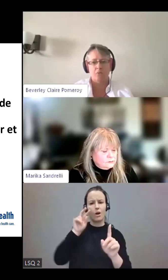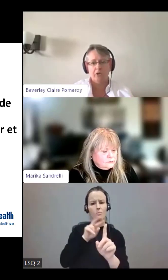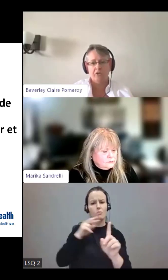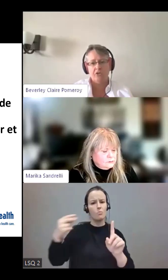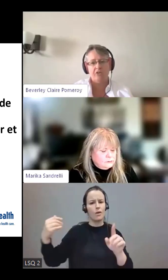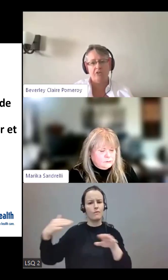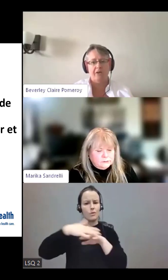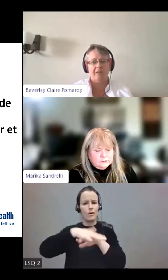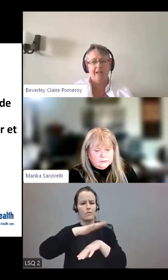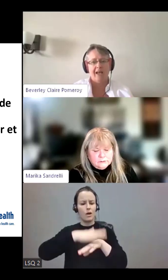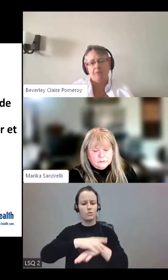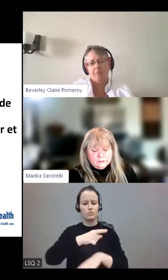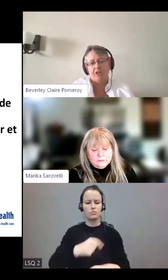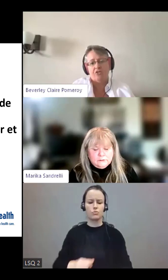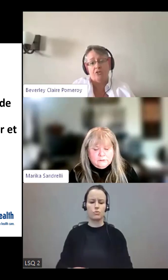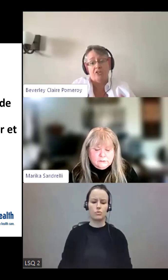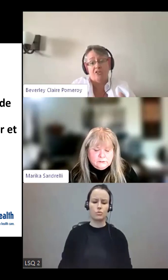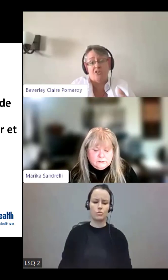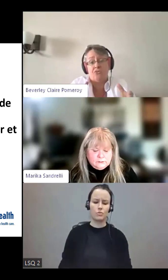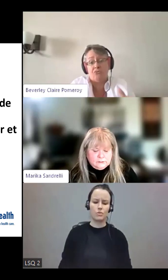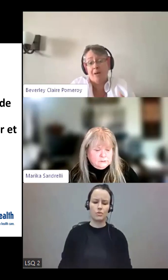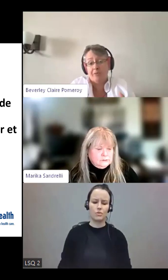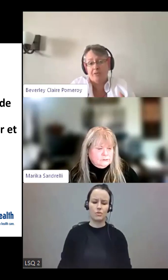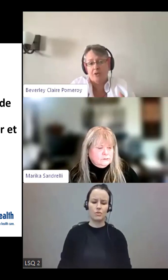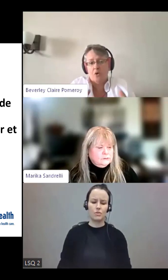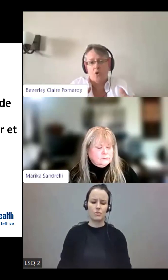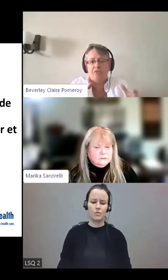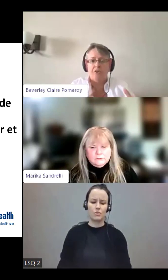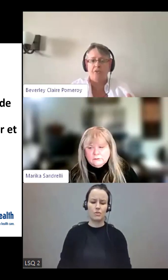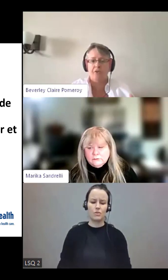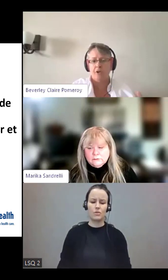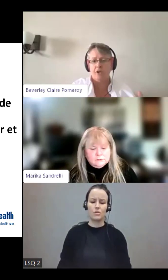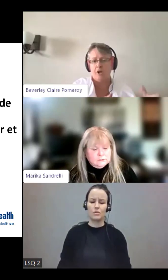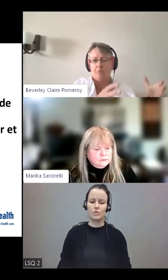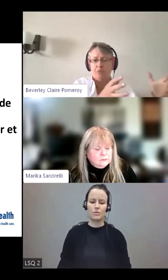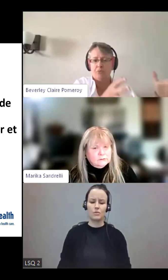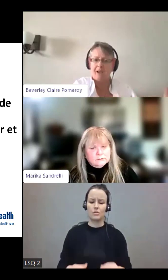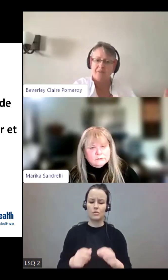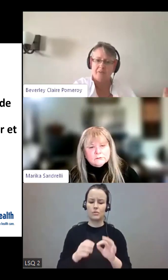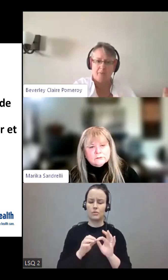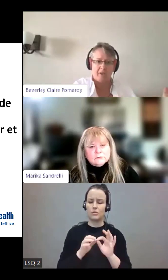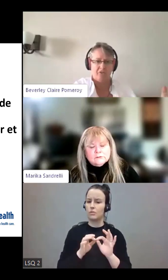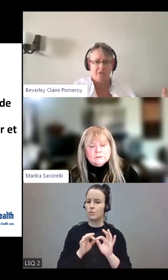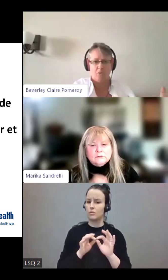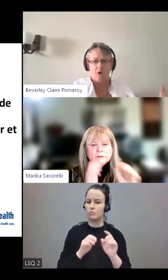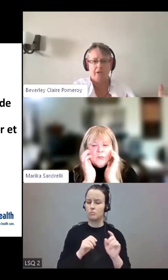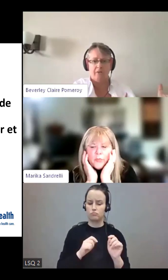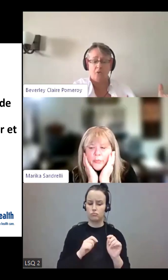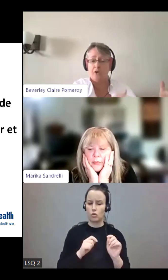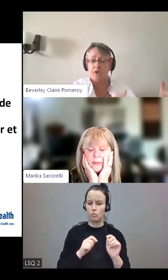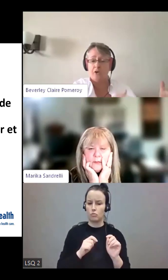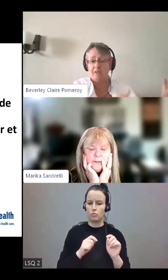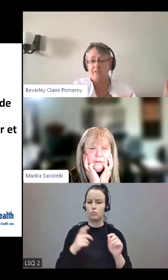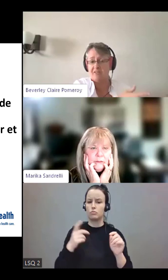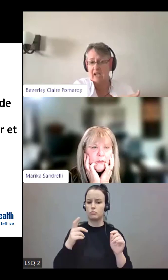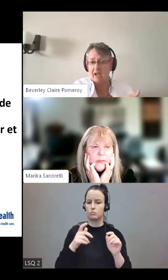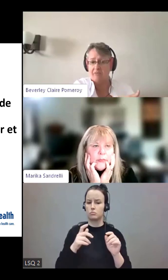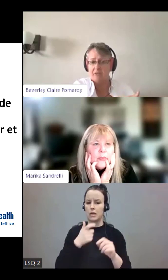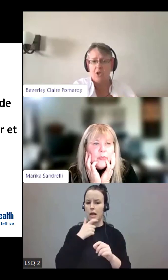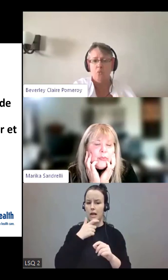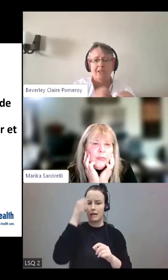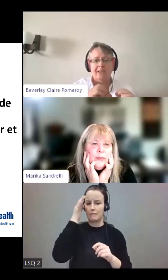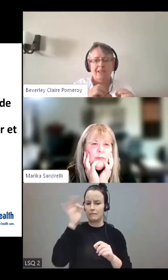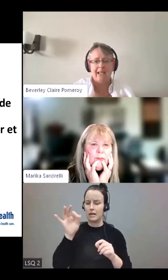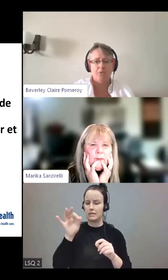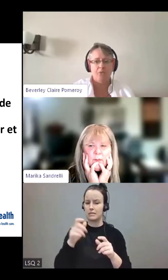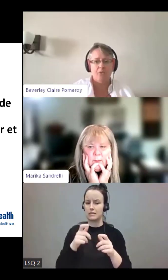l'intégration. Et les mots qu'on utilise ont le potentiel d'opprimer davantage les patients qui entrent. Lorsque le